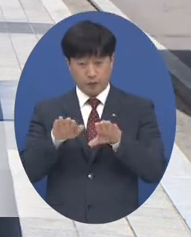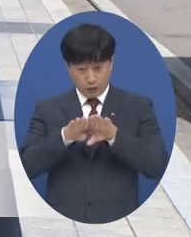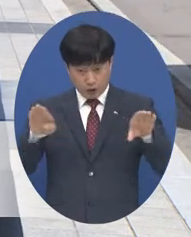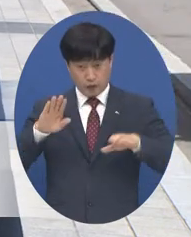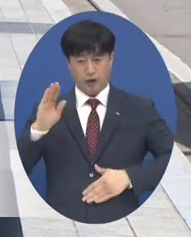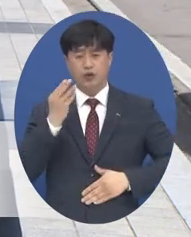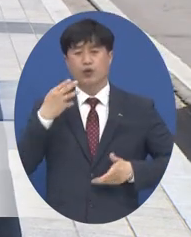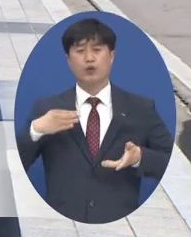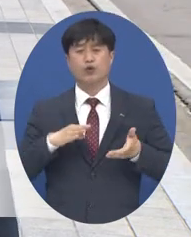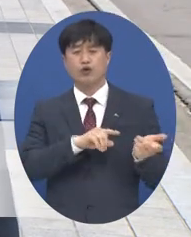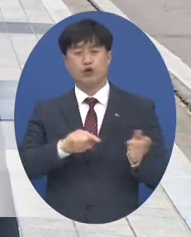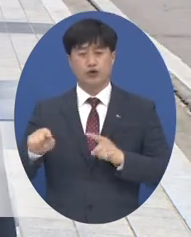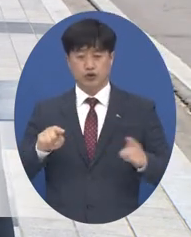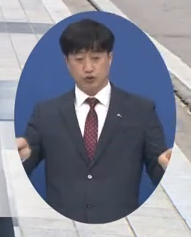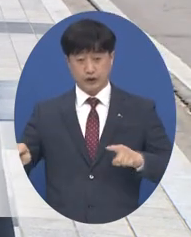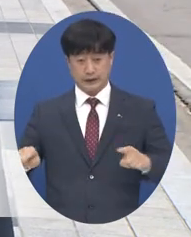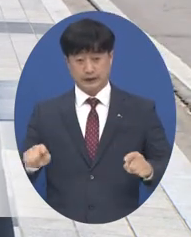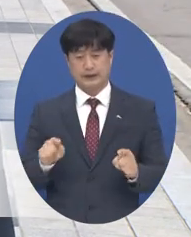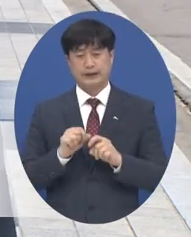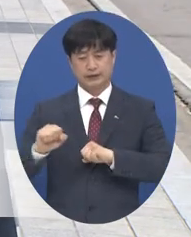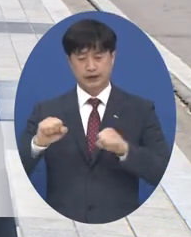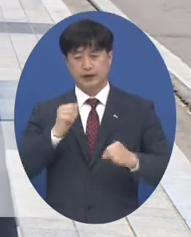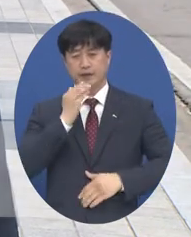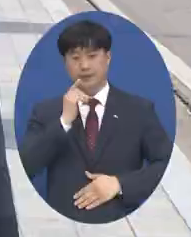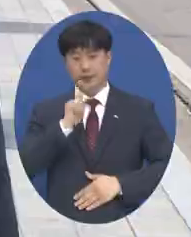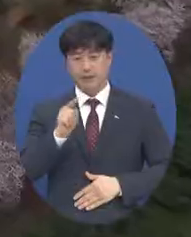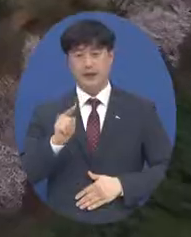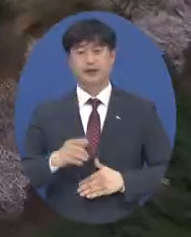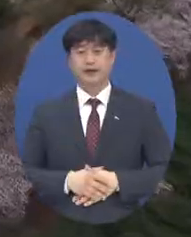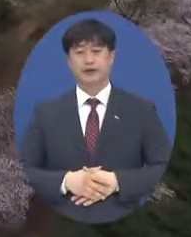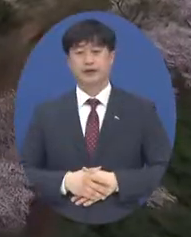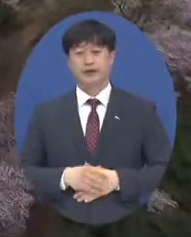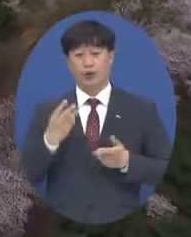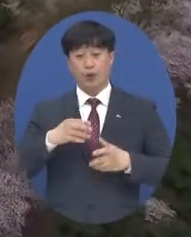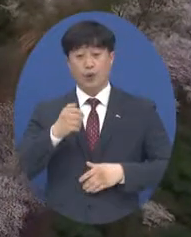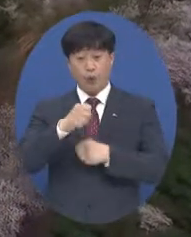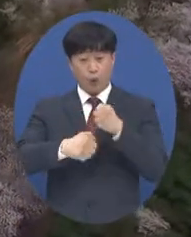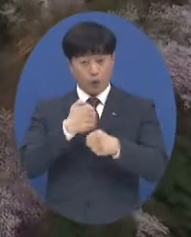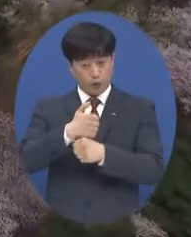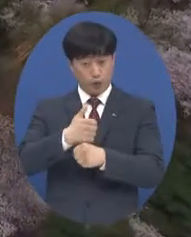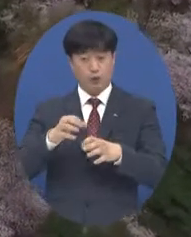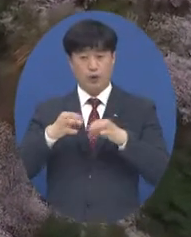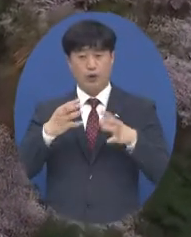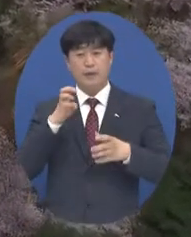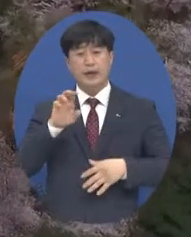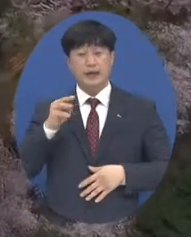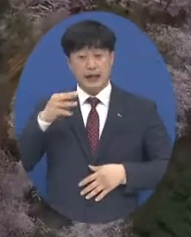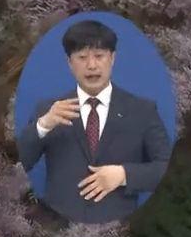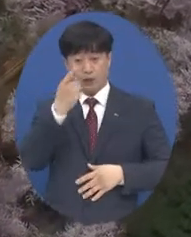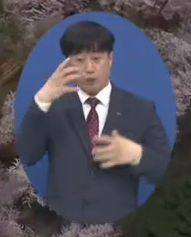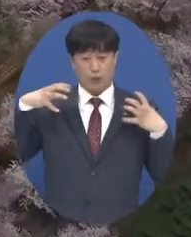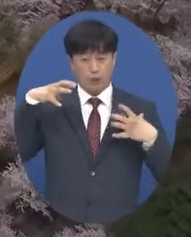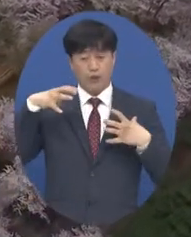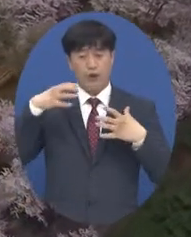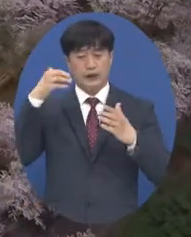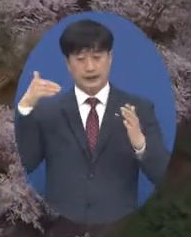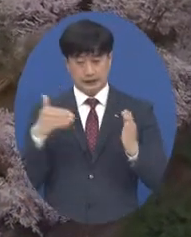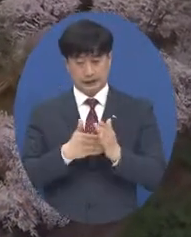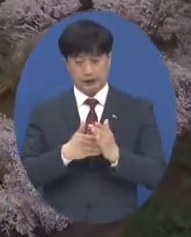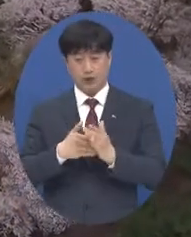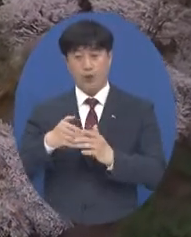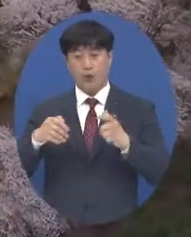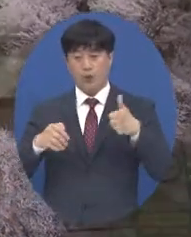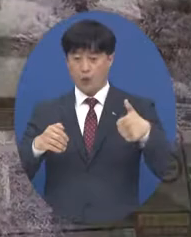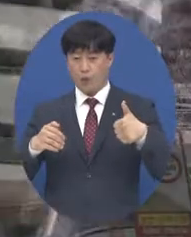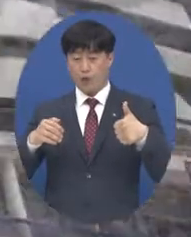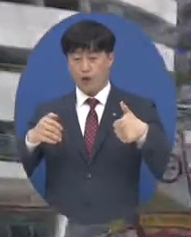중심이자 표준이 된 경기도의 여러 행정들을 펼쳐나가겠습니다. 경기도는 55년 동안의 팔달 청사 시대를 마감하고 오는